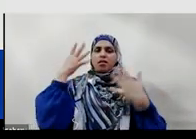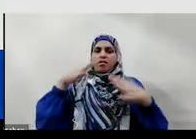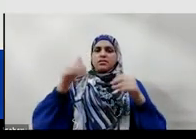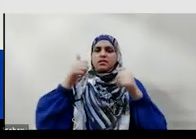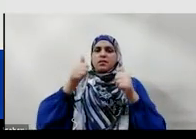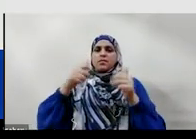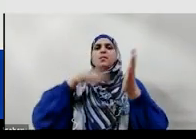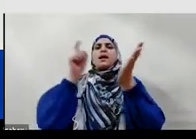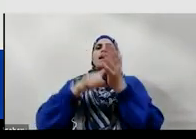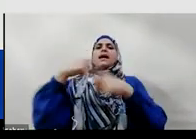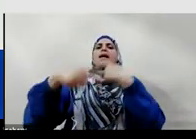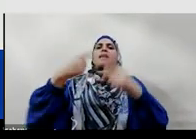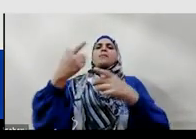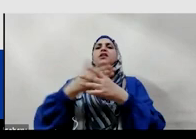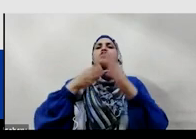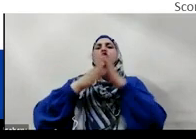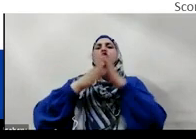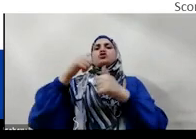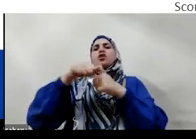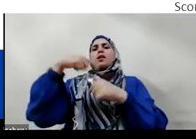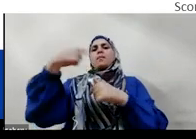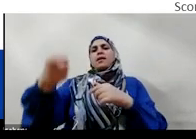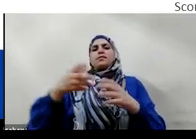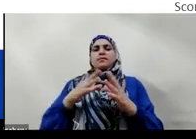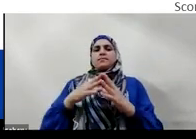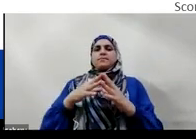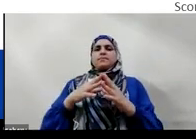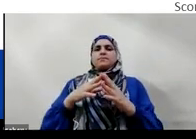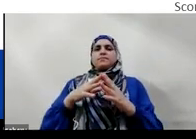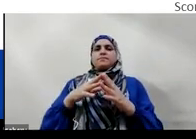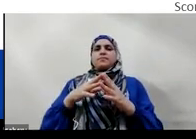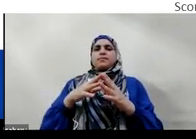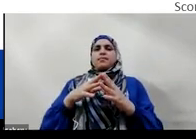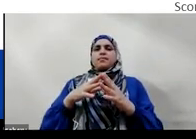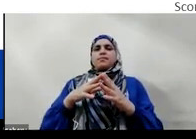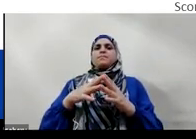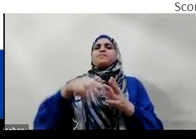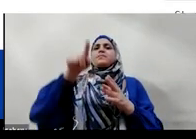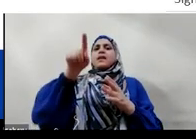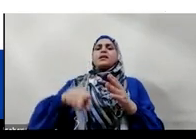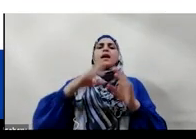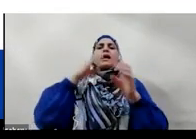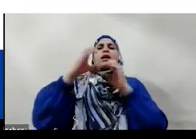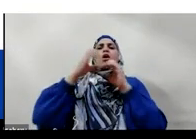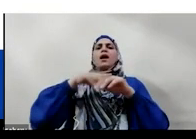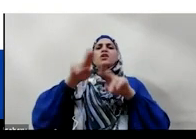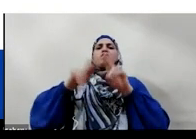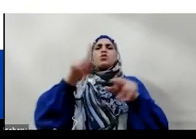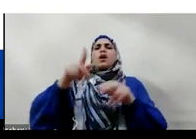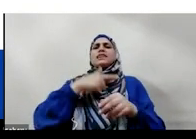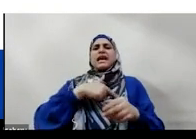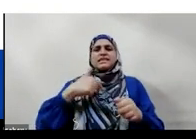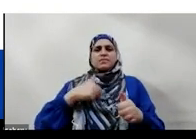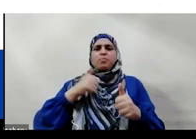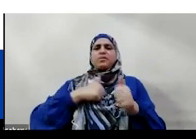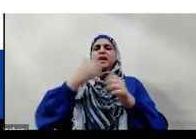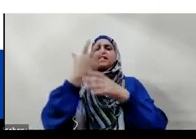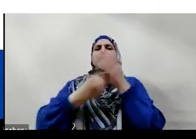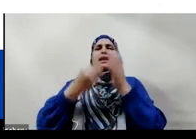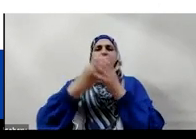وبدوس Continue عشان أترسيب بالسكشنز اللي تانية في الأبليكيشن بتاعي. بجاوب على ال Personal Information، بستكملهم